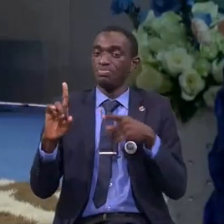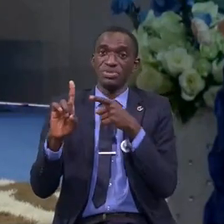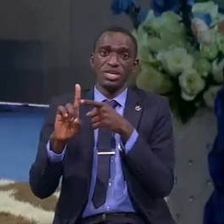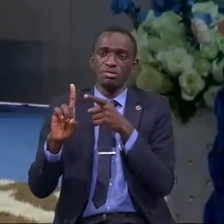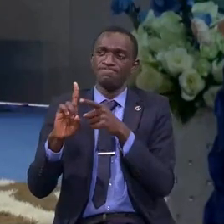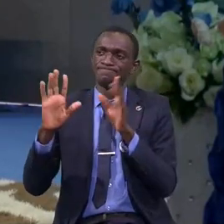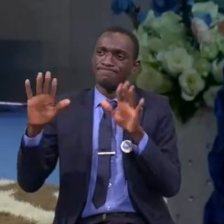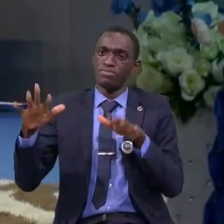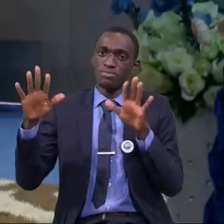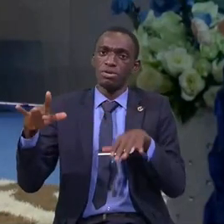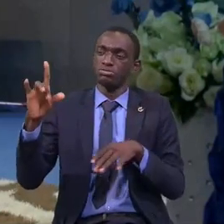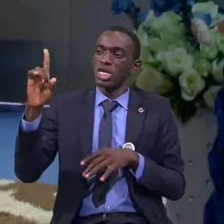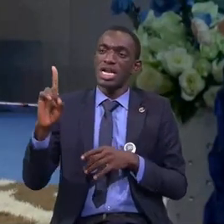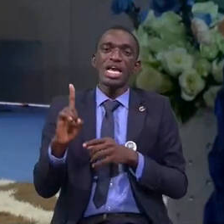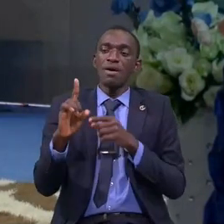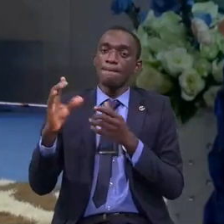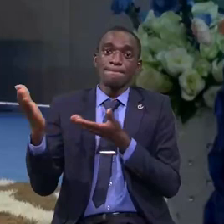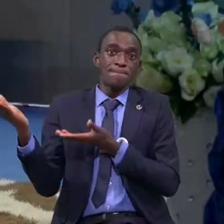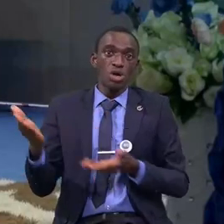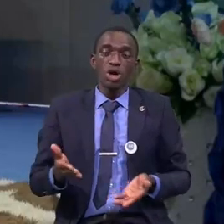Tenant la main une pierre ardente